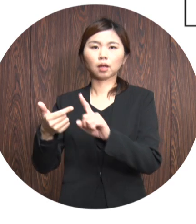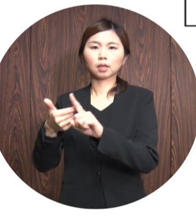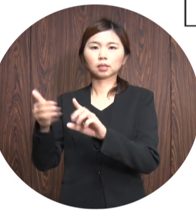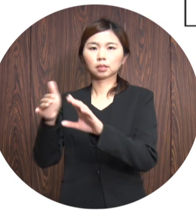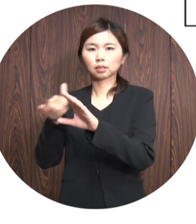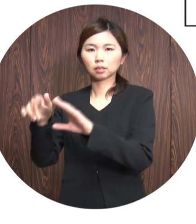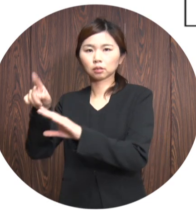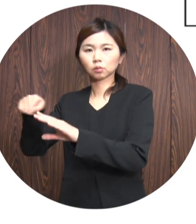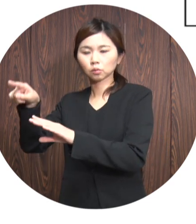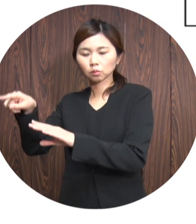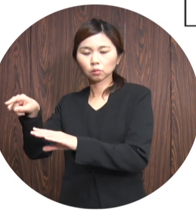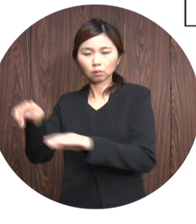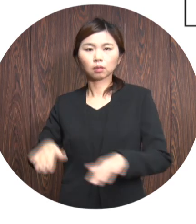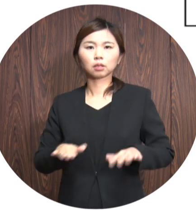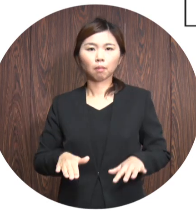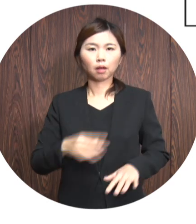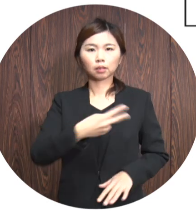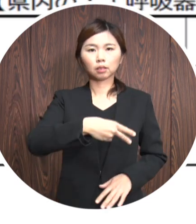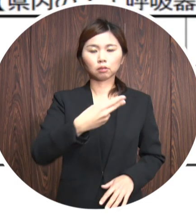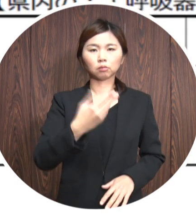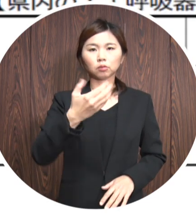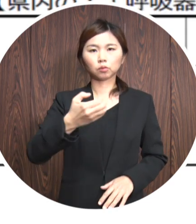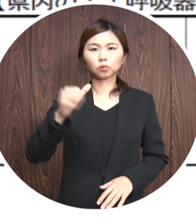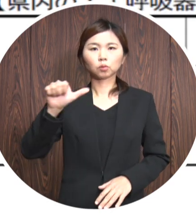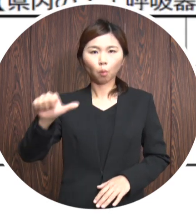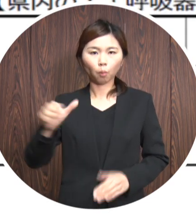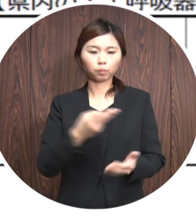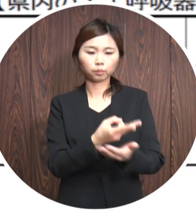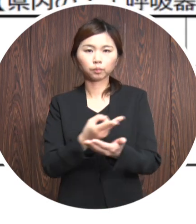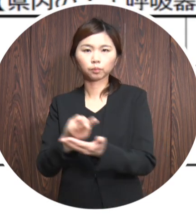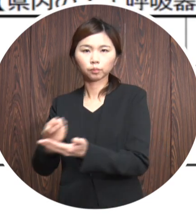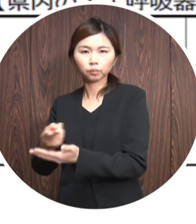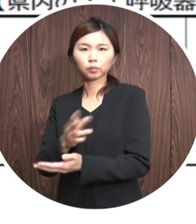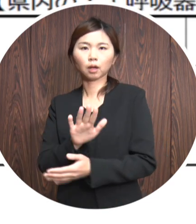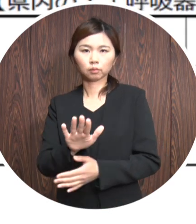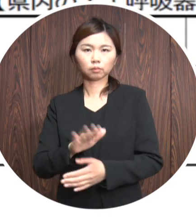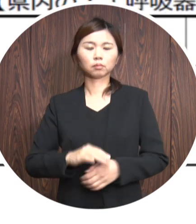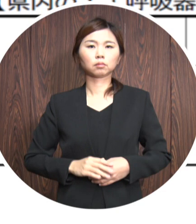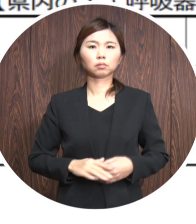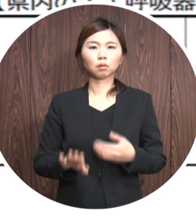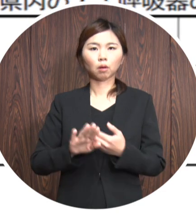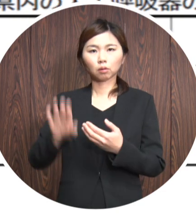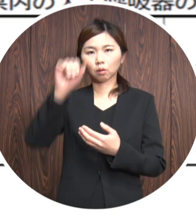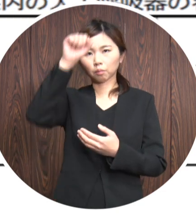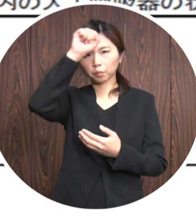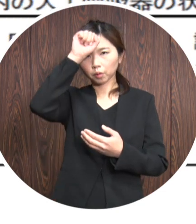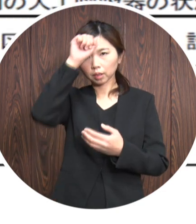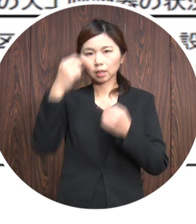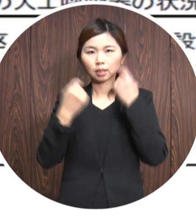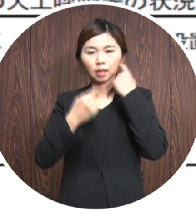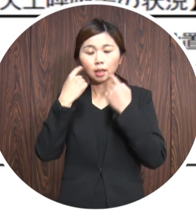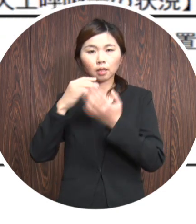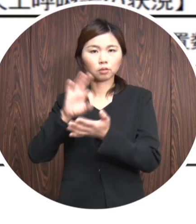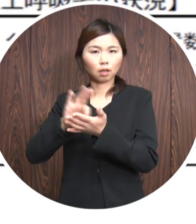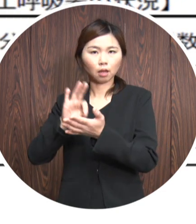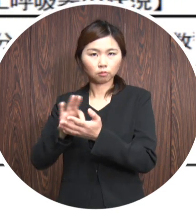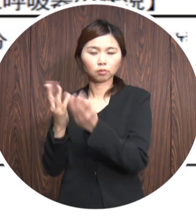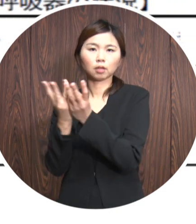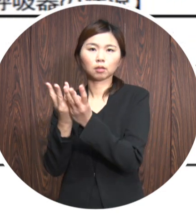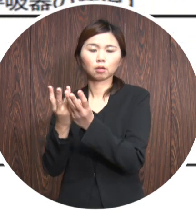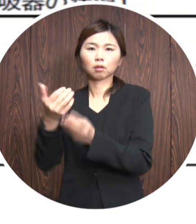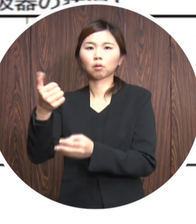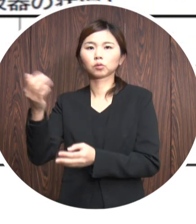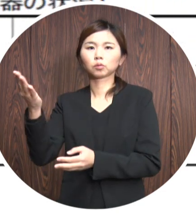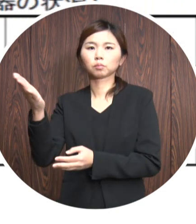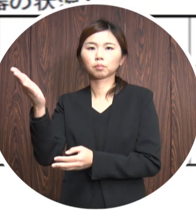295章あります他の病気やけがで使っている数はこの約5割ですので